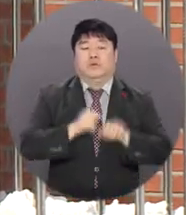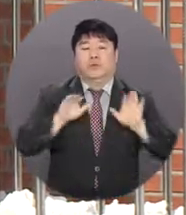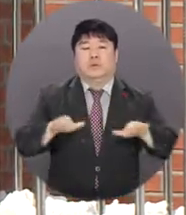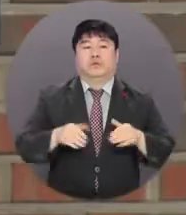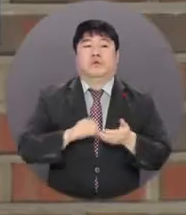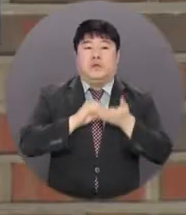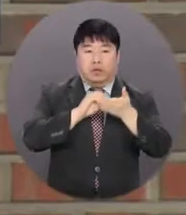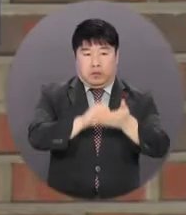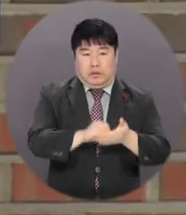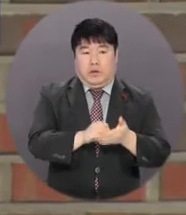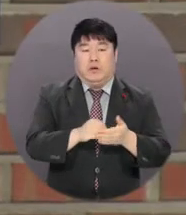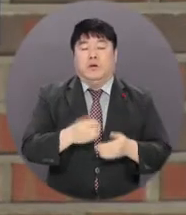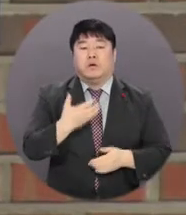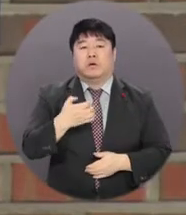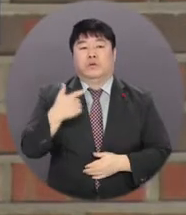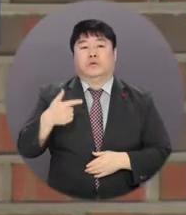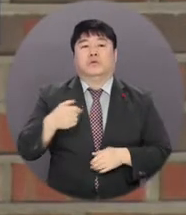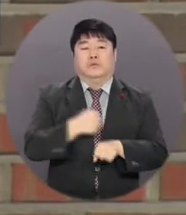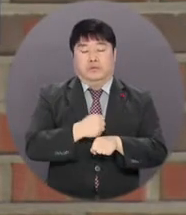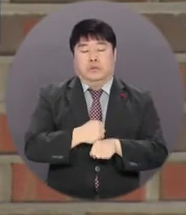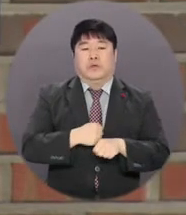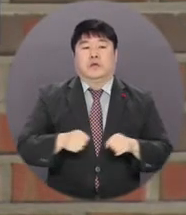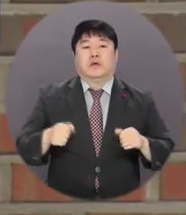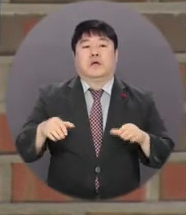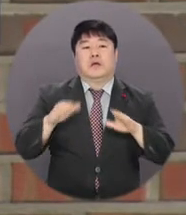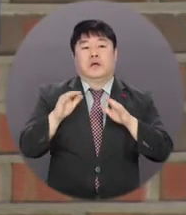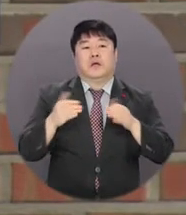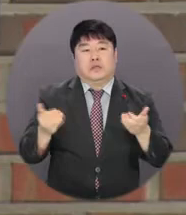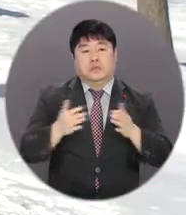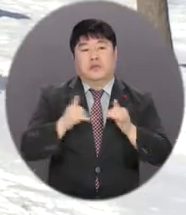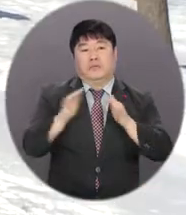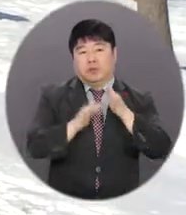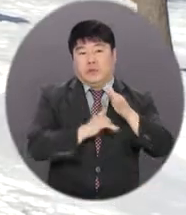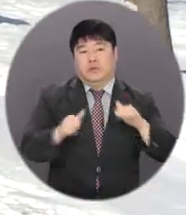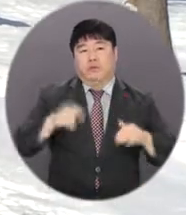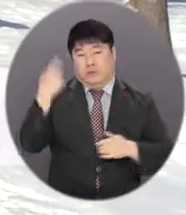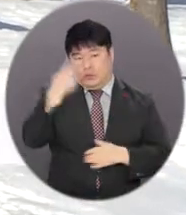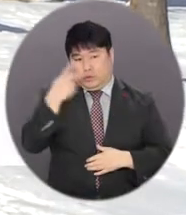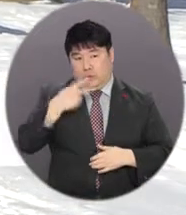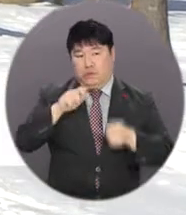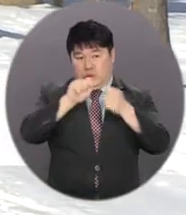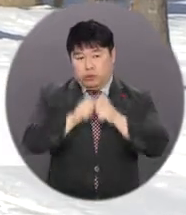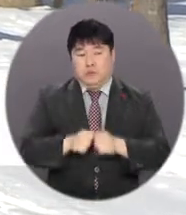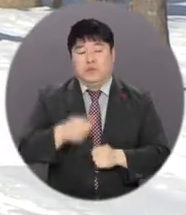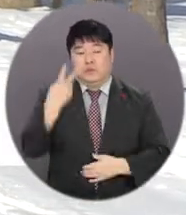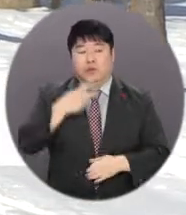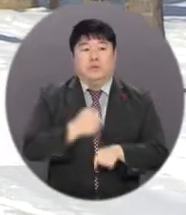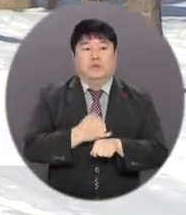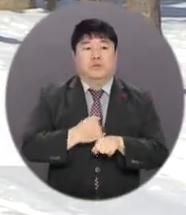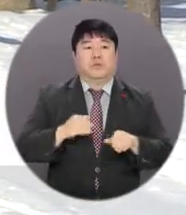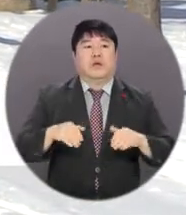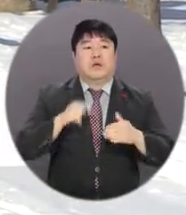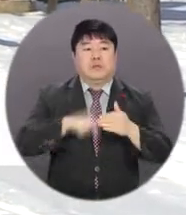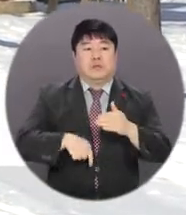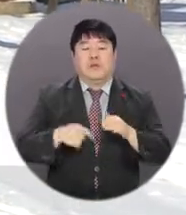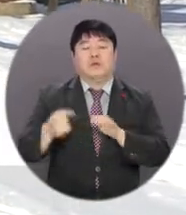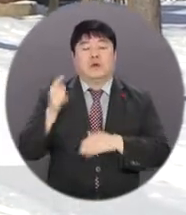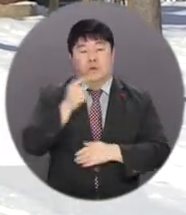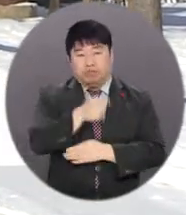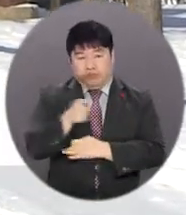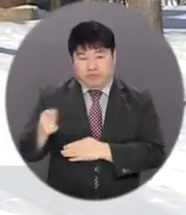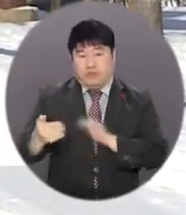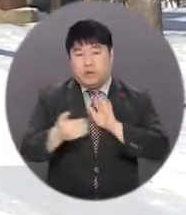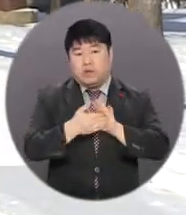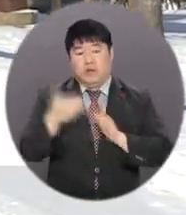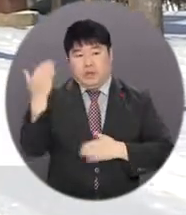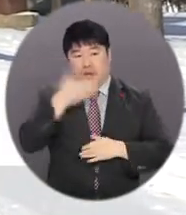입소자 96명과 종사자 가족을 상대로 검사가 진행 중입니다. 지금 내부 방역도 조금 끝난 상태고요. 코트